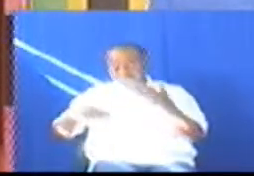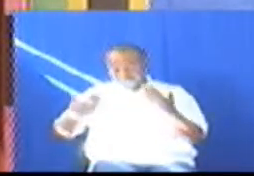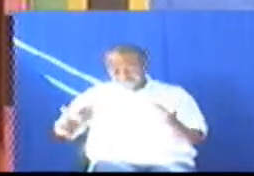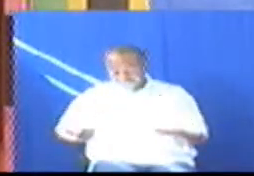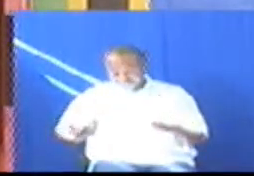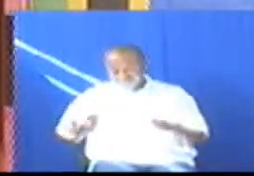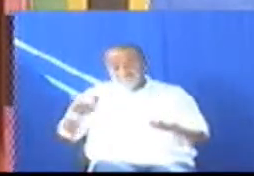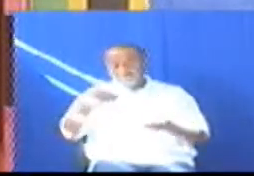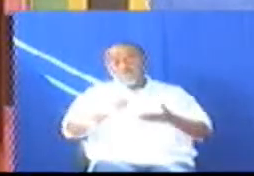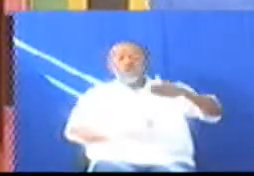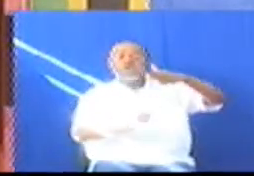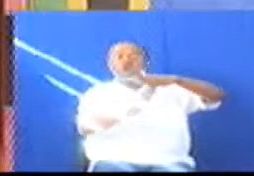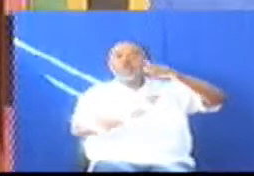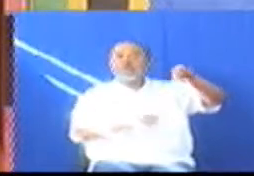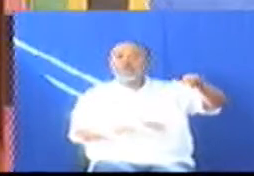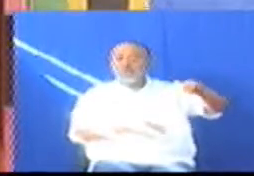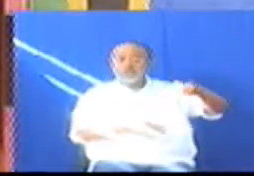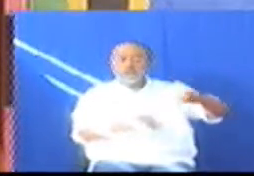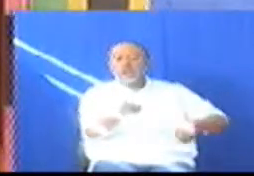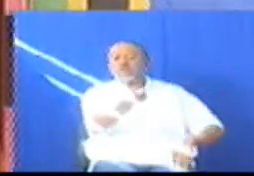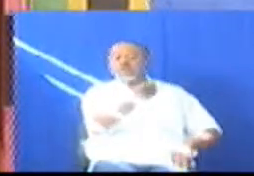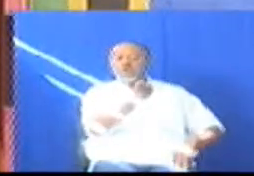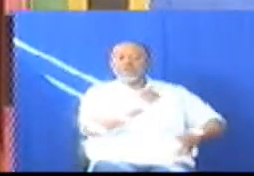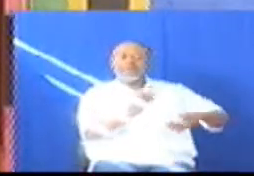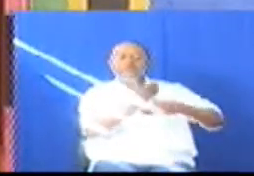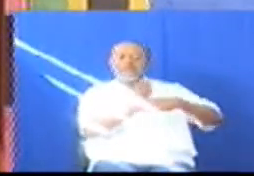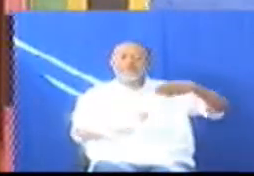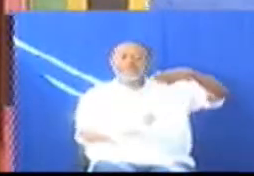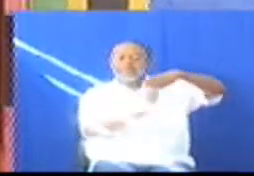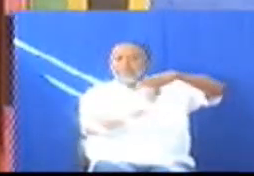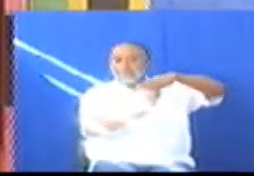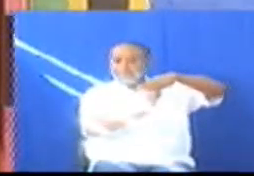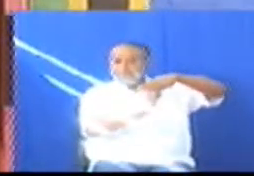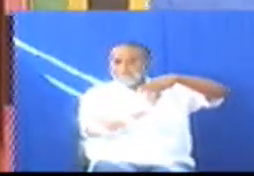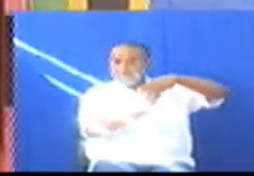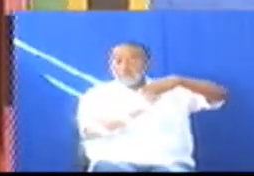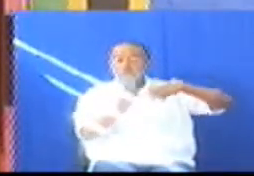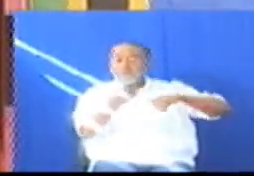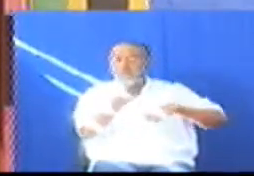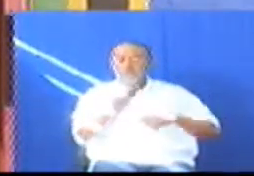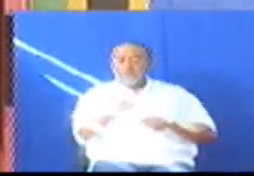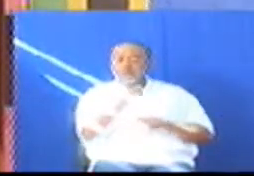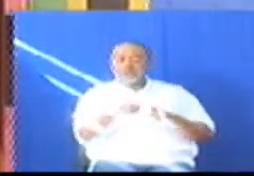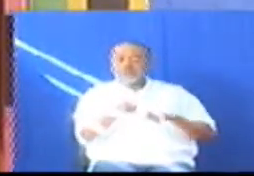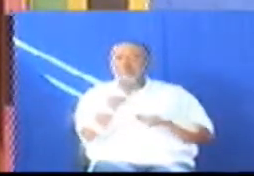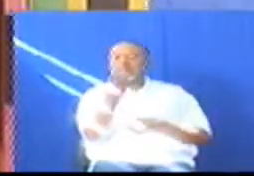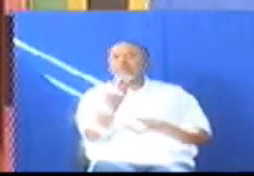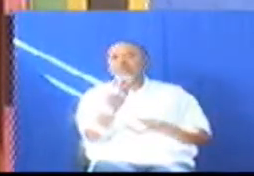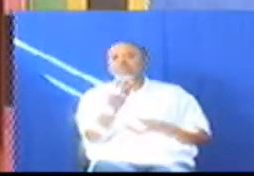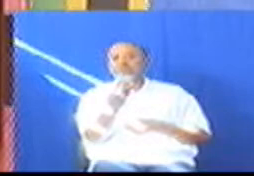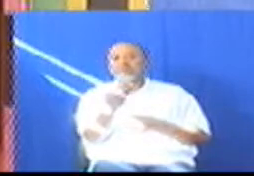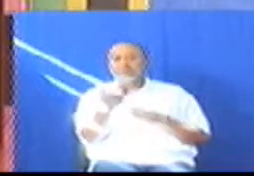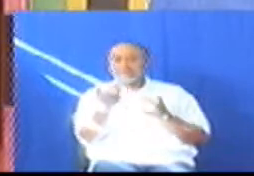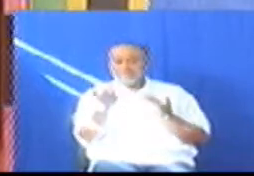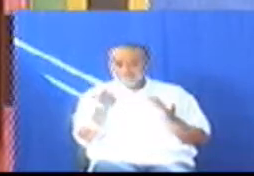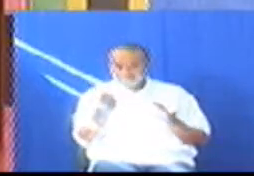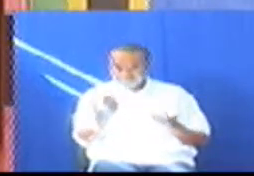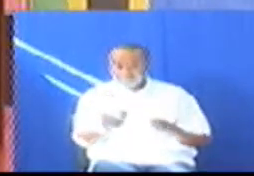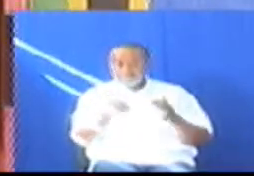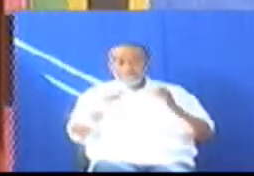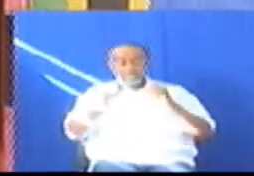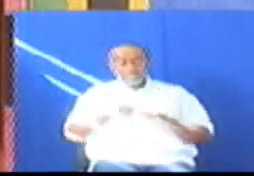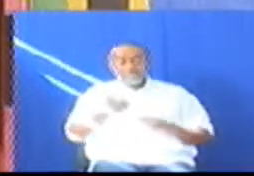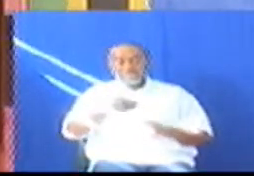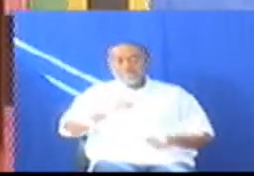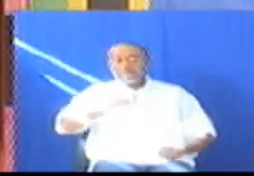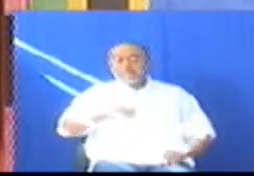wake wa kukopa wa shilingi bilioni 300. Kwa ikatakiwa ipate